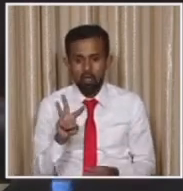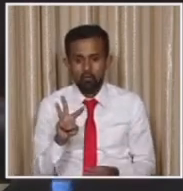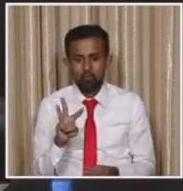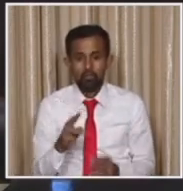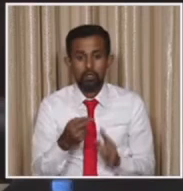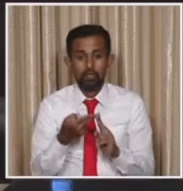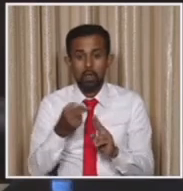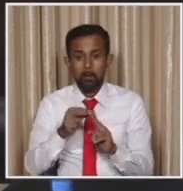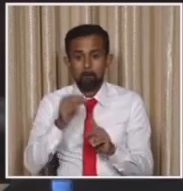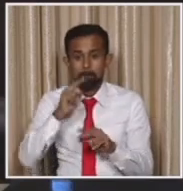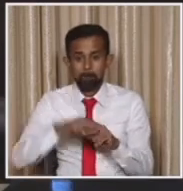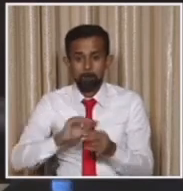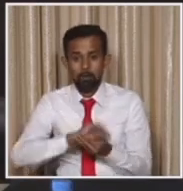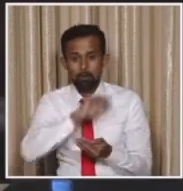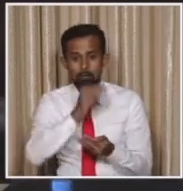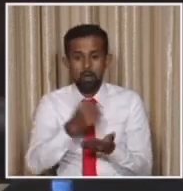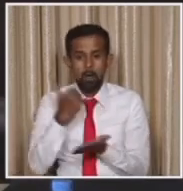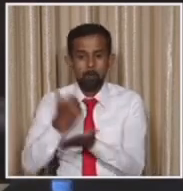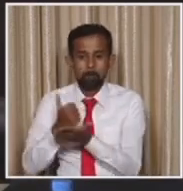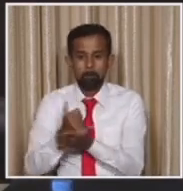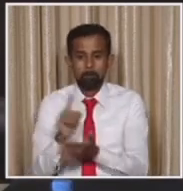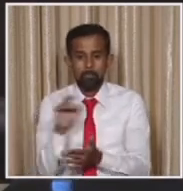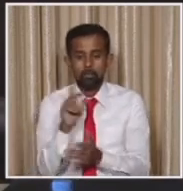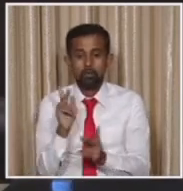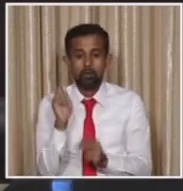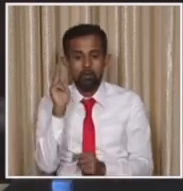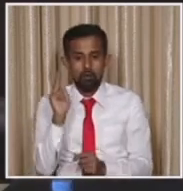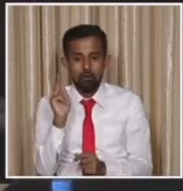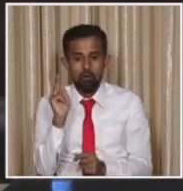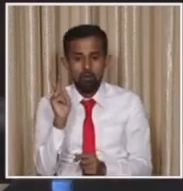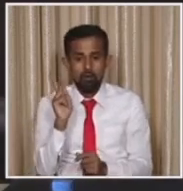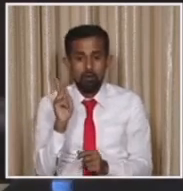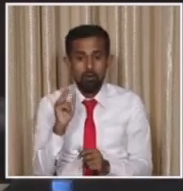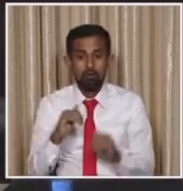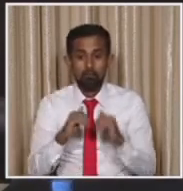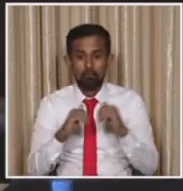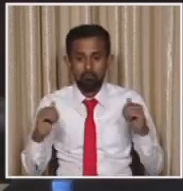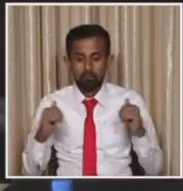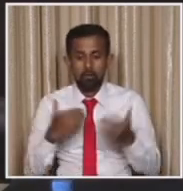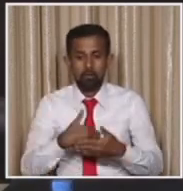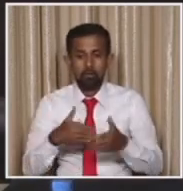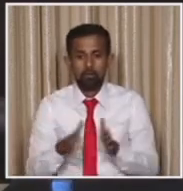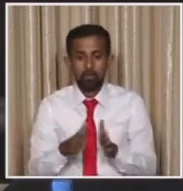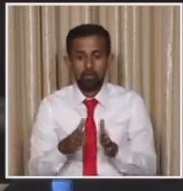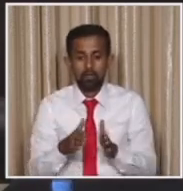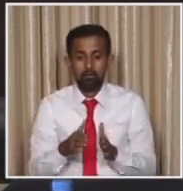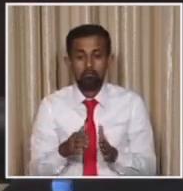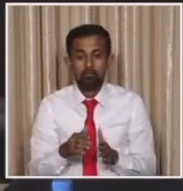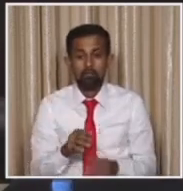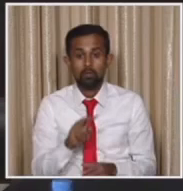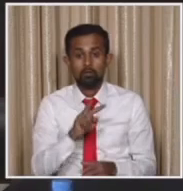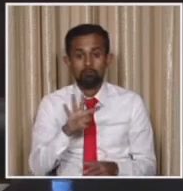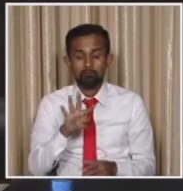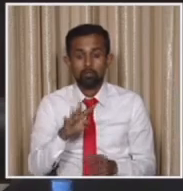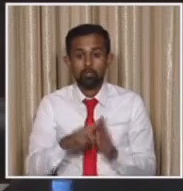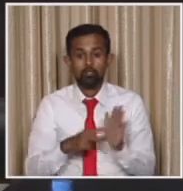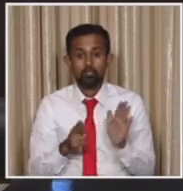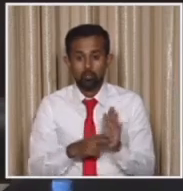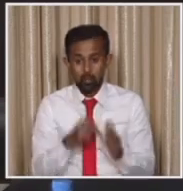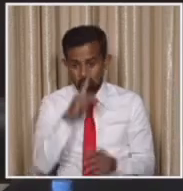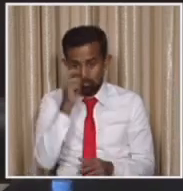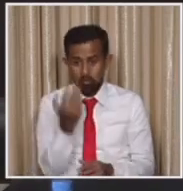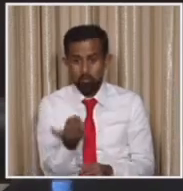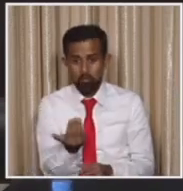සේවක අර්ථසාධක අරමුදල් සහ මහ බැංකුවේ ඍජු කළමනාකාරීත්වයෙන් ගලවා ගැනීම සඳහා කැබිනට් යෝජනාවක් 24 ජූනි වෙනකොට ඉදිරිපත් කරන්න